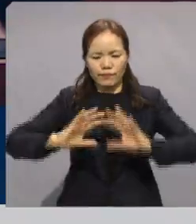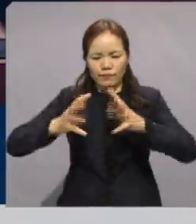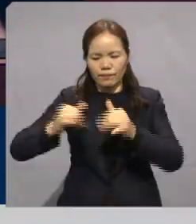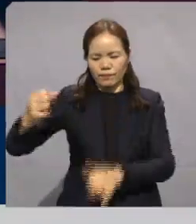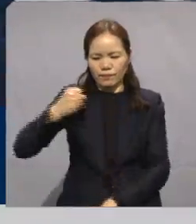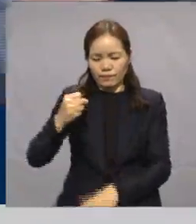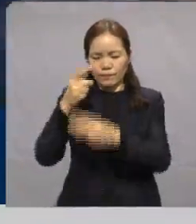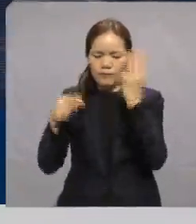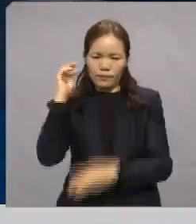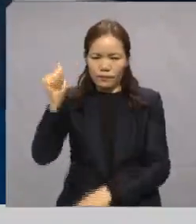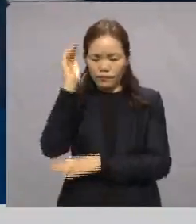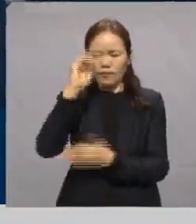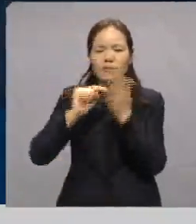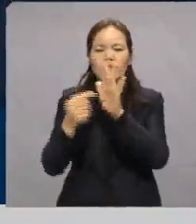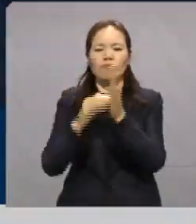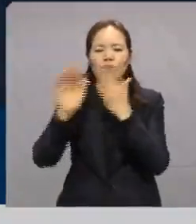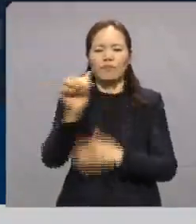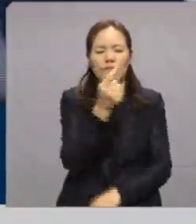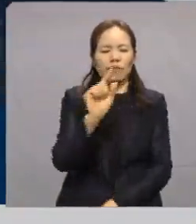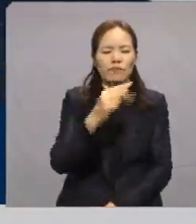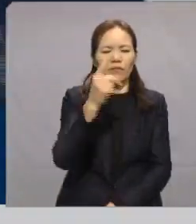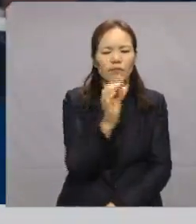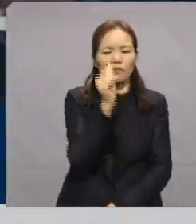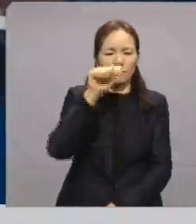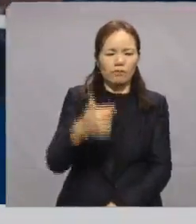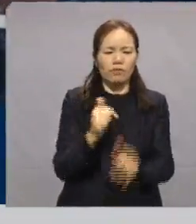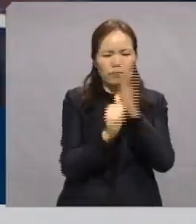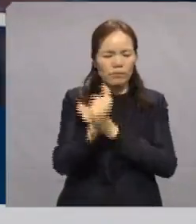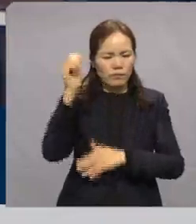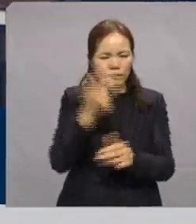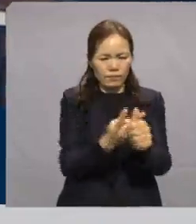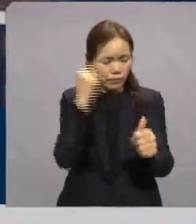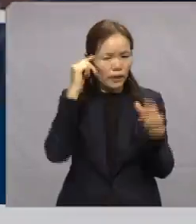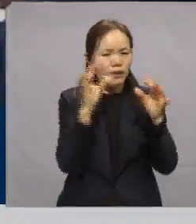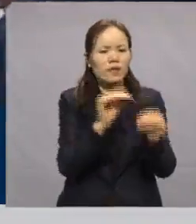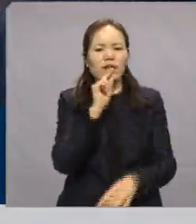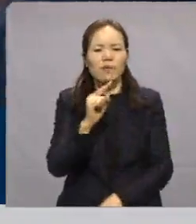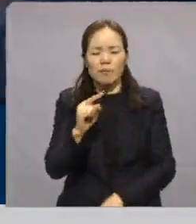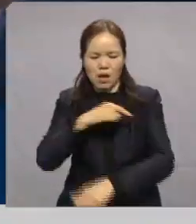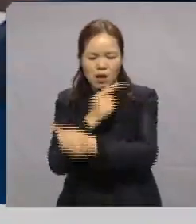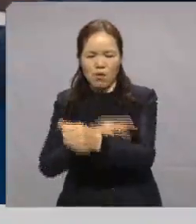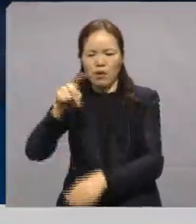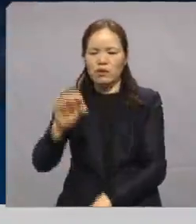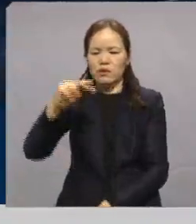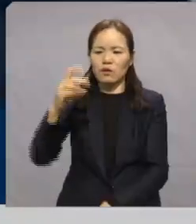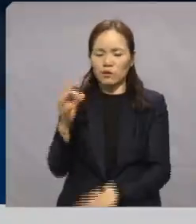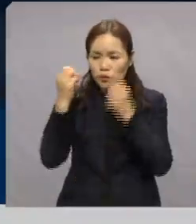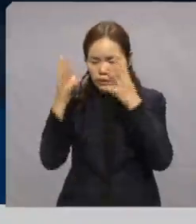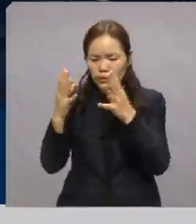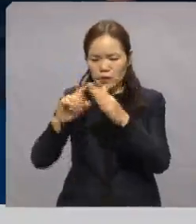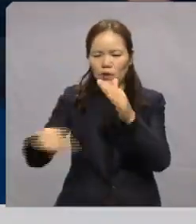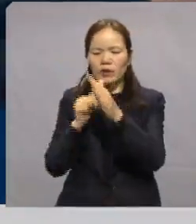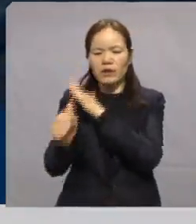국민의힘은 윤석열 대통령 담화 뒤 한동훈 대표가 탄핵 찬성으로 돌아서면서 권성동 신임 원내대표 등 윤 대통령 측근